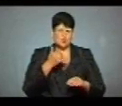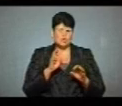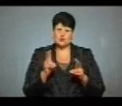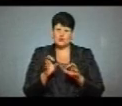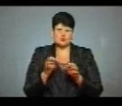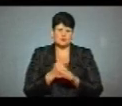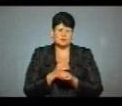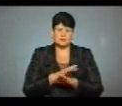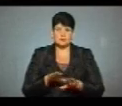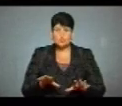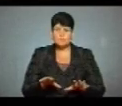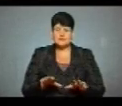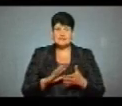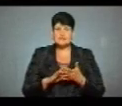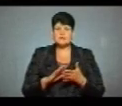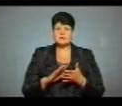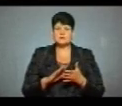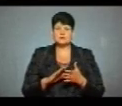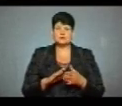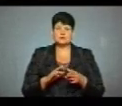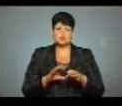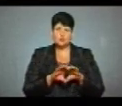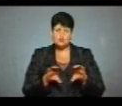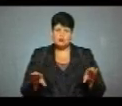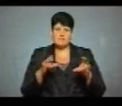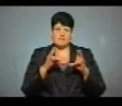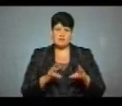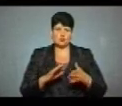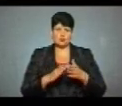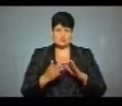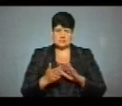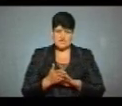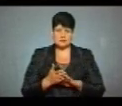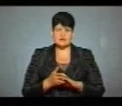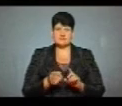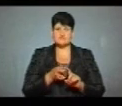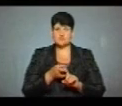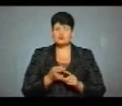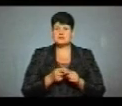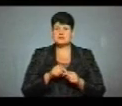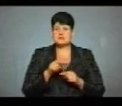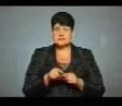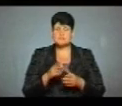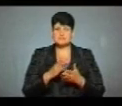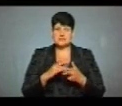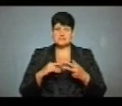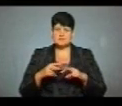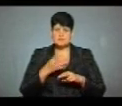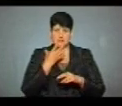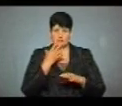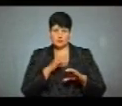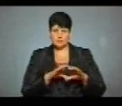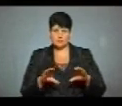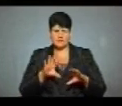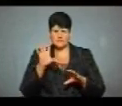не робив. Труби дуже в аварійному стані, так що в зв'язку з тим йде заміна теплової мережі на повністю